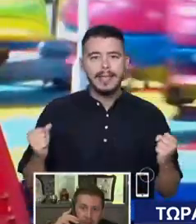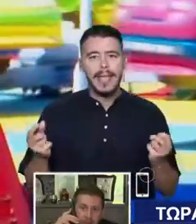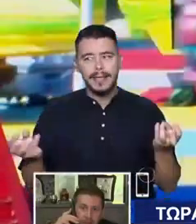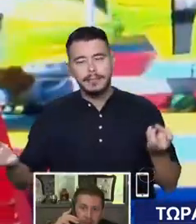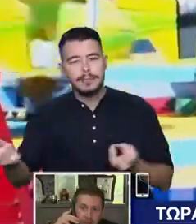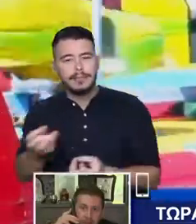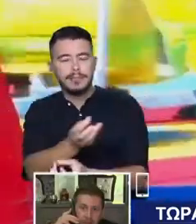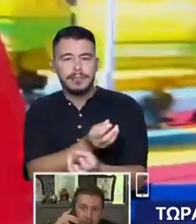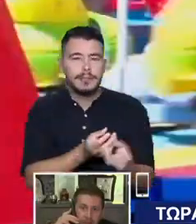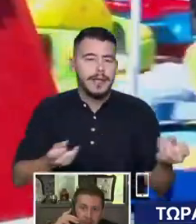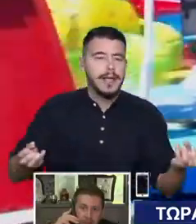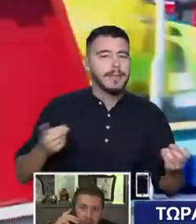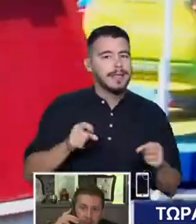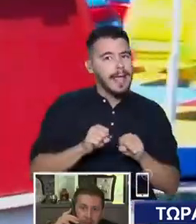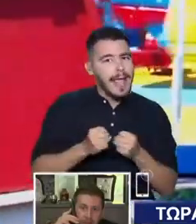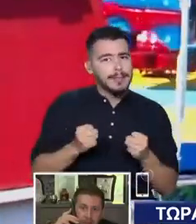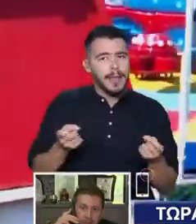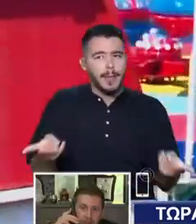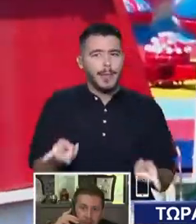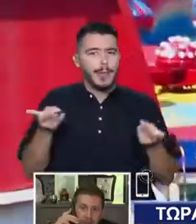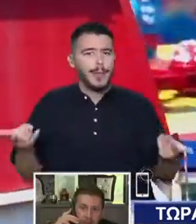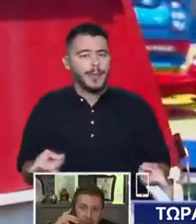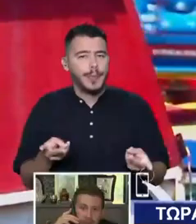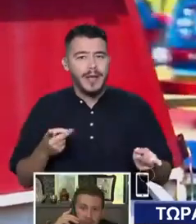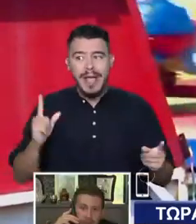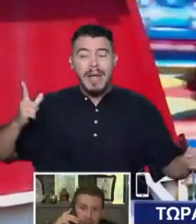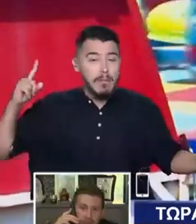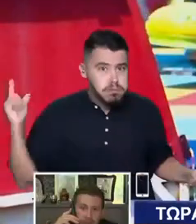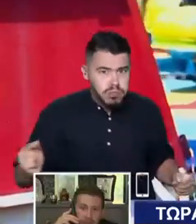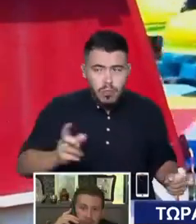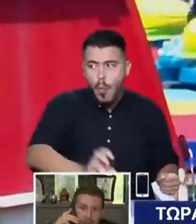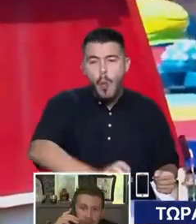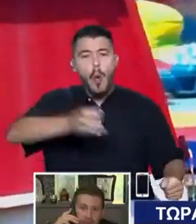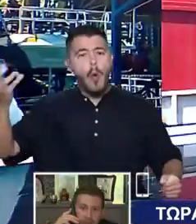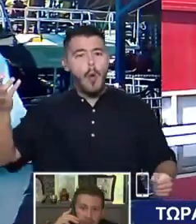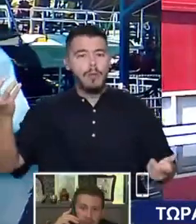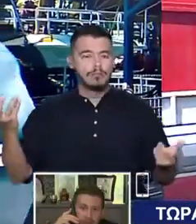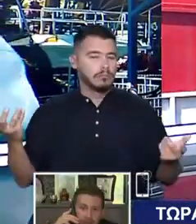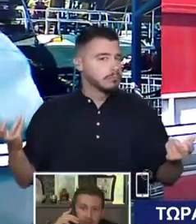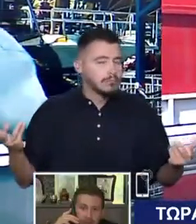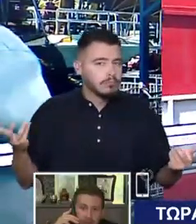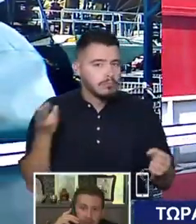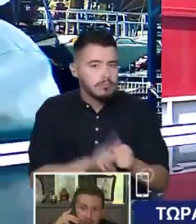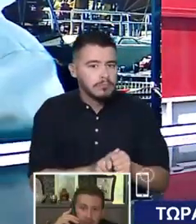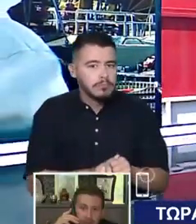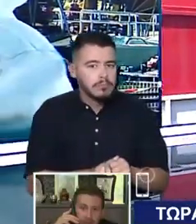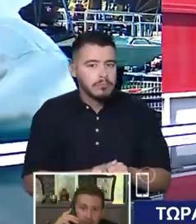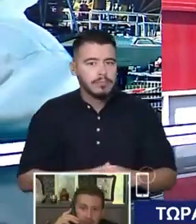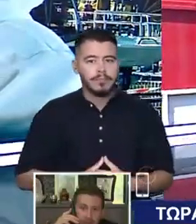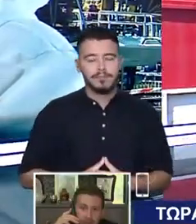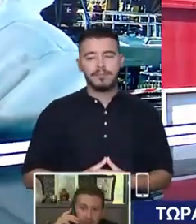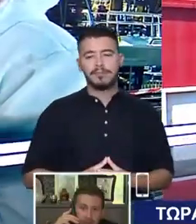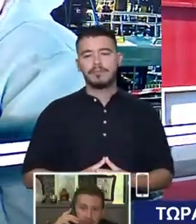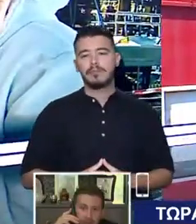να κοβόταν, μπορεί να άσπαγε. Δεν θα είχε φύγει και με τόση φορά. Υπήρχε, ο Γιάννης, ναι, από το καρεκλάκι. Μα φυσικά. Λοιπόν, φυσικά, κύριε Γιώργο,